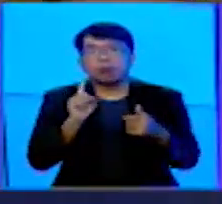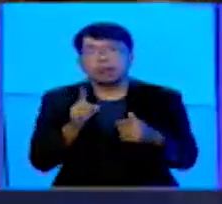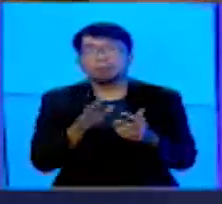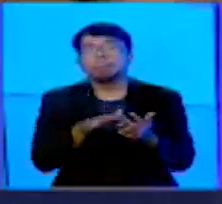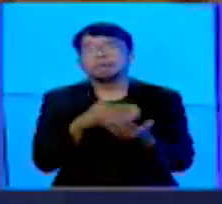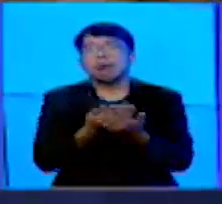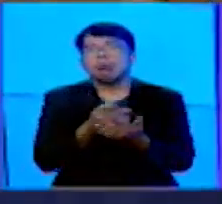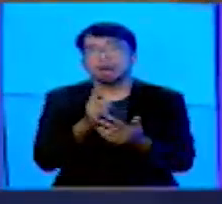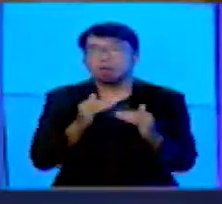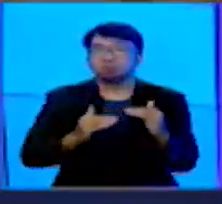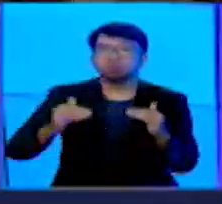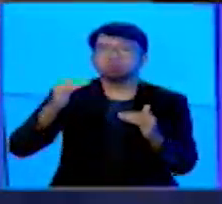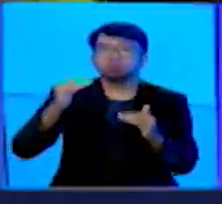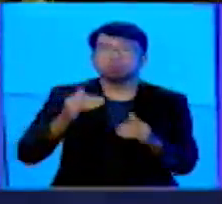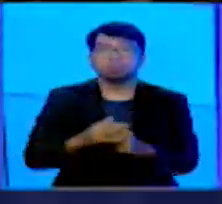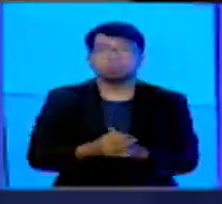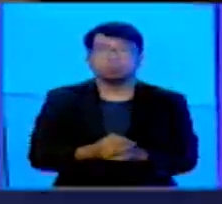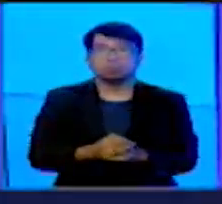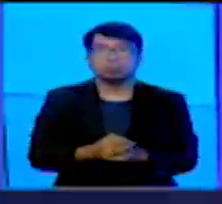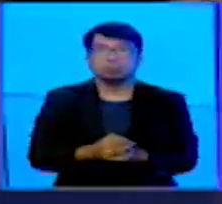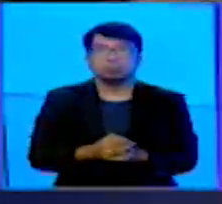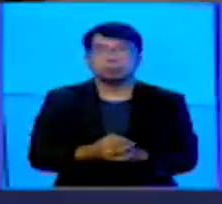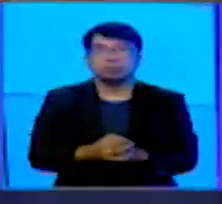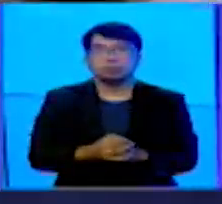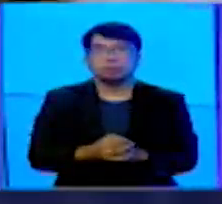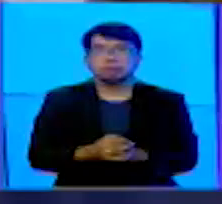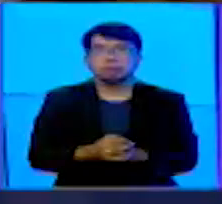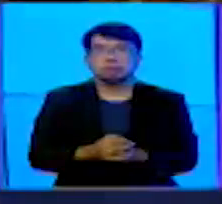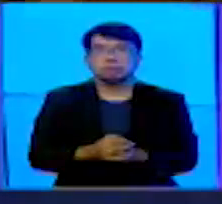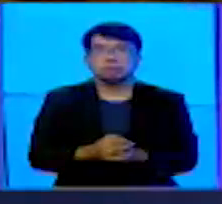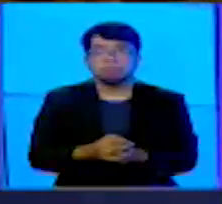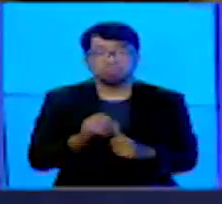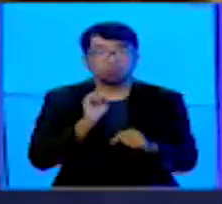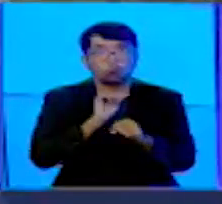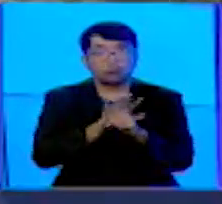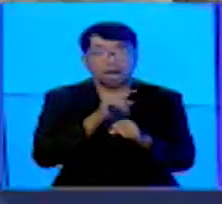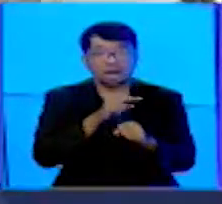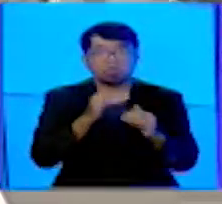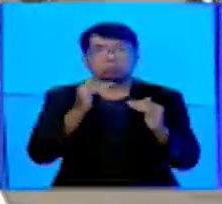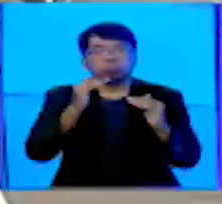terus menurun, kasus positif, kasus aktif positif juga terus menurun.